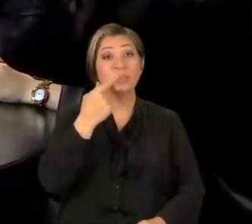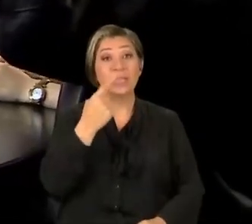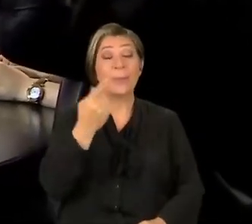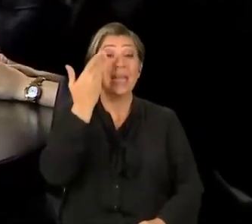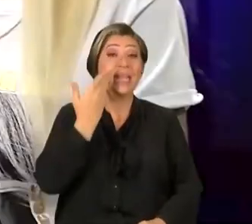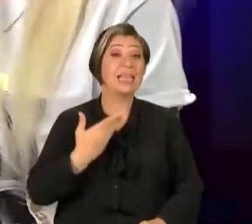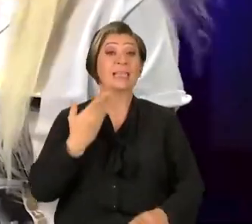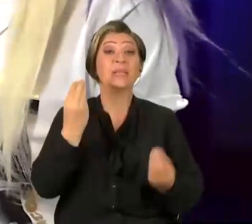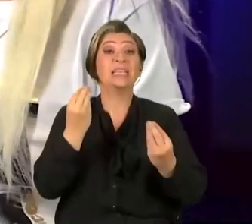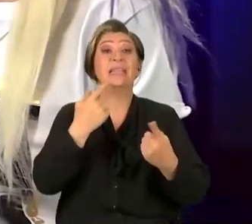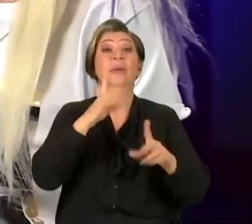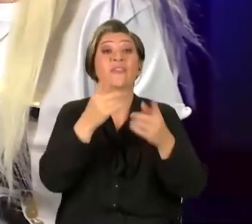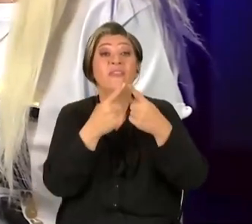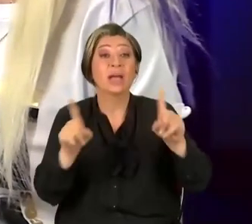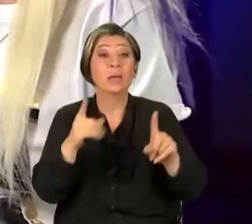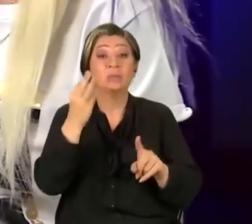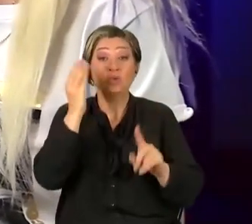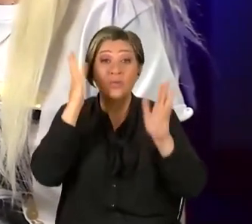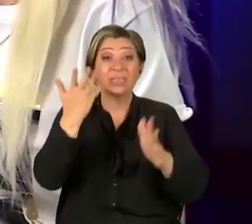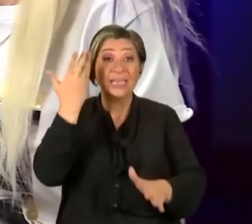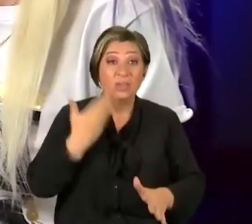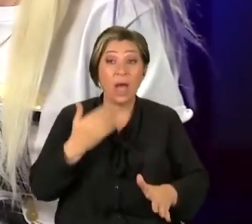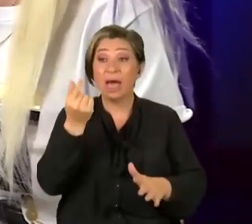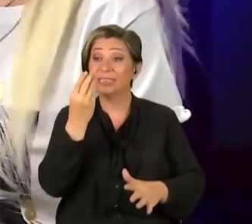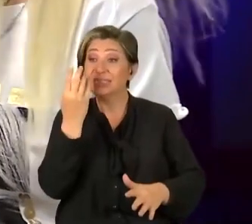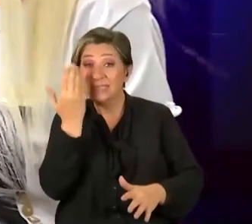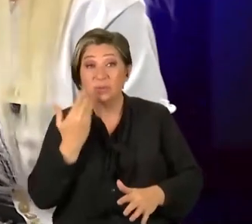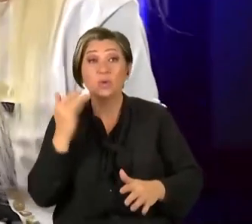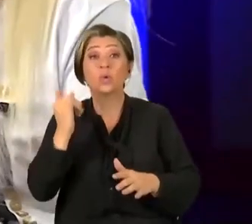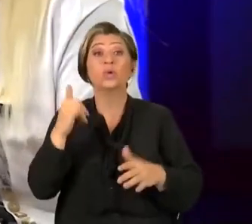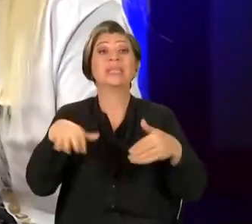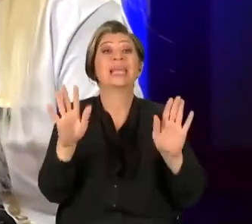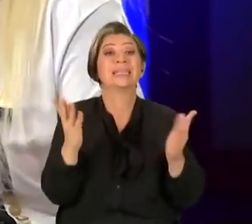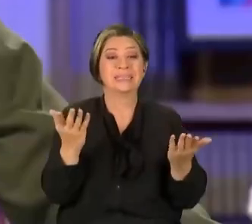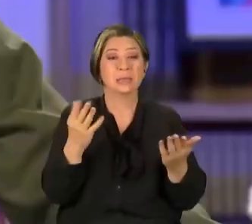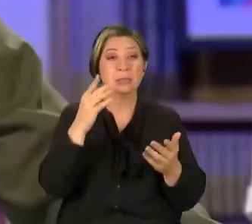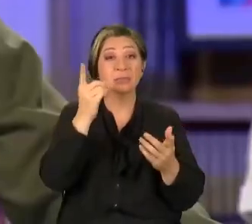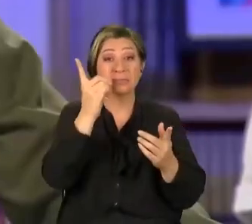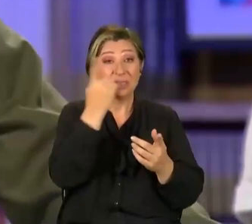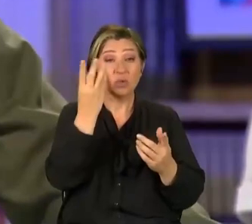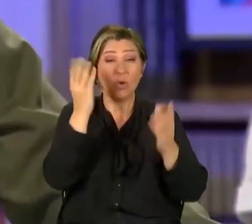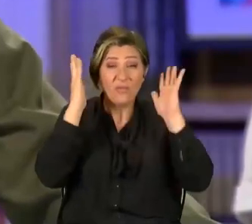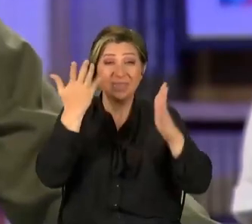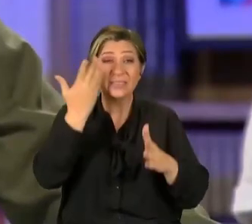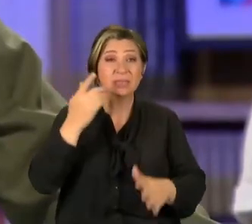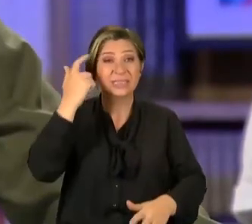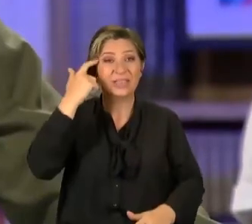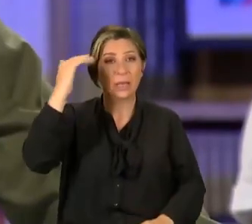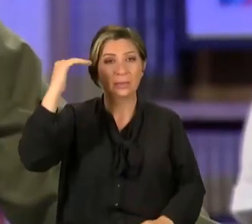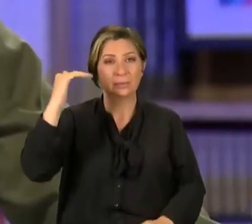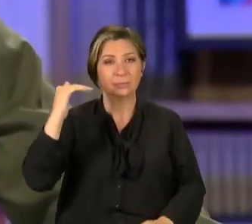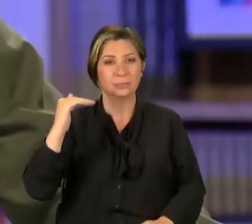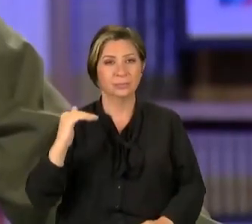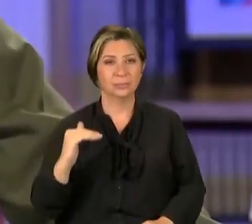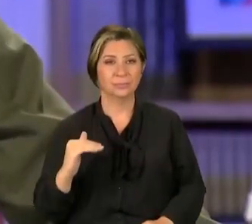değildir. Değil ki. Bunlar farklı şeyler. Yani bir şey çok izleniyorsa iyidir, az izleniyorsa kötüdür. Bir şey, aksine şöyle söyleyeyim. Bir şey çok izleniyorsa gittikçe zeka seviyesi düşer.